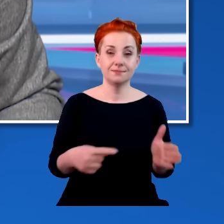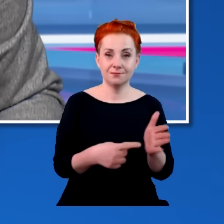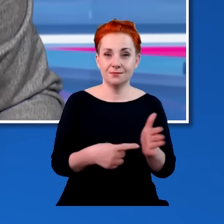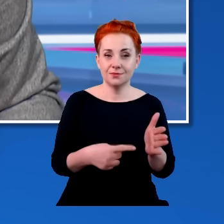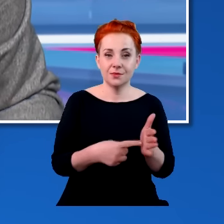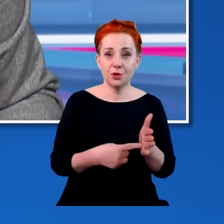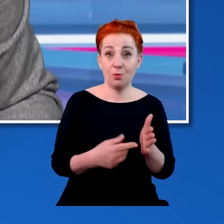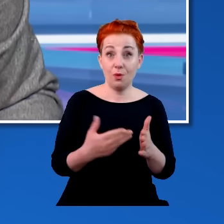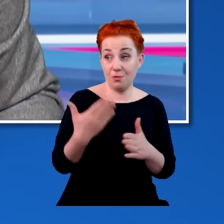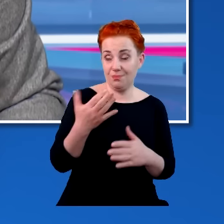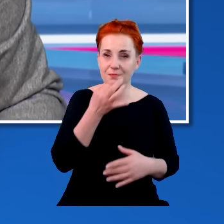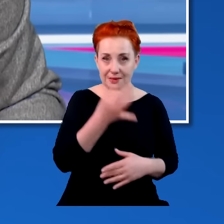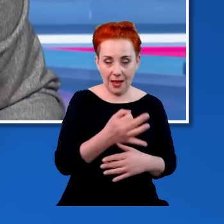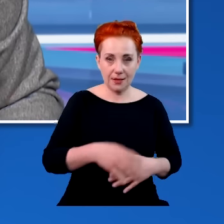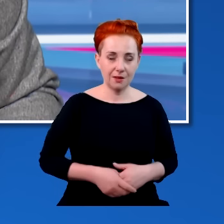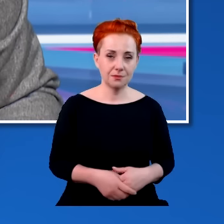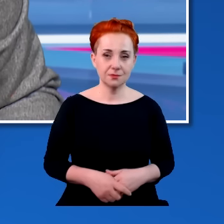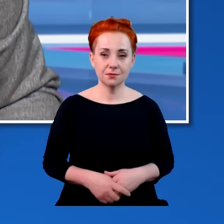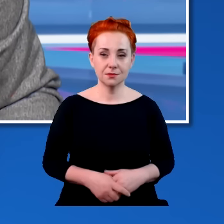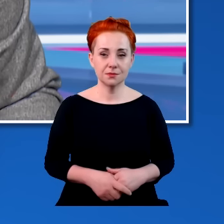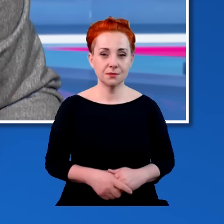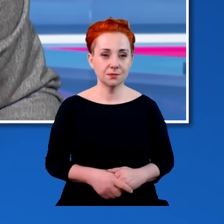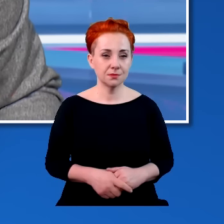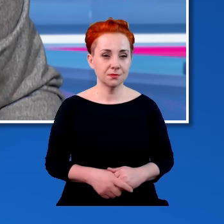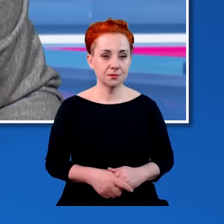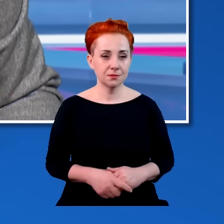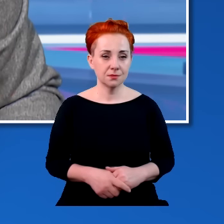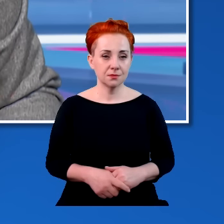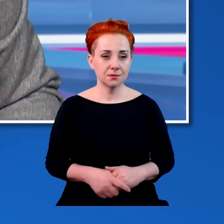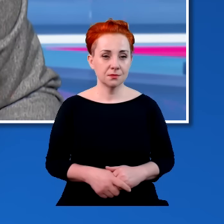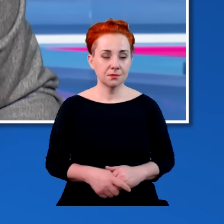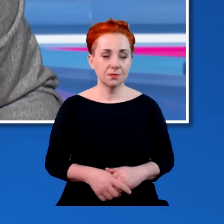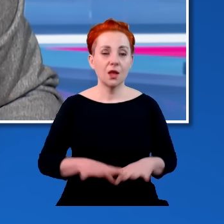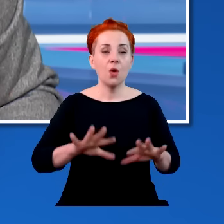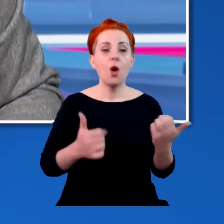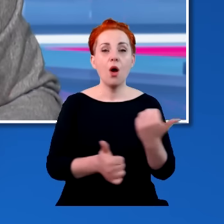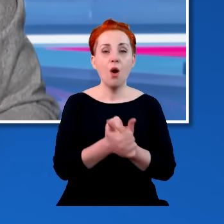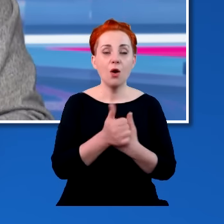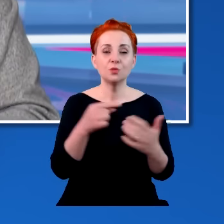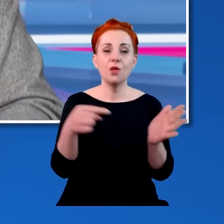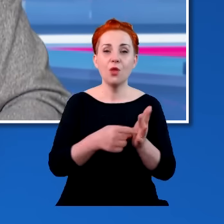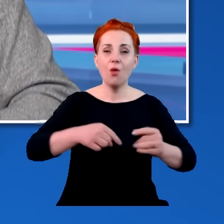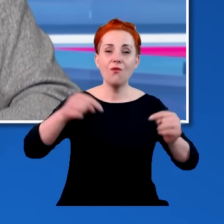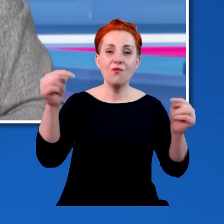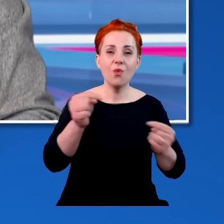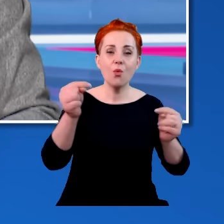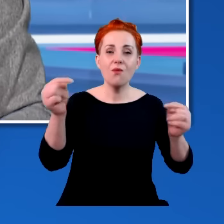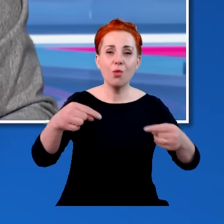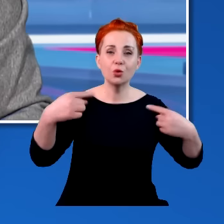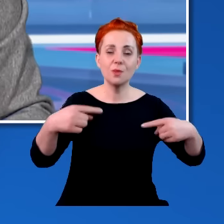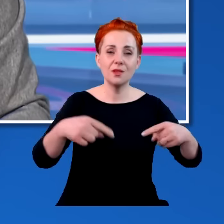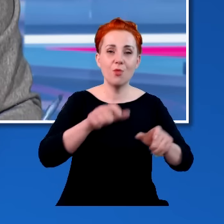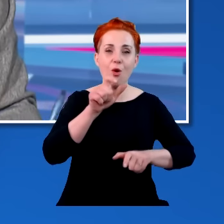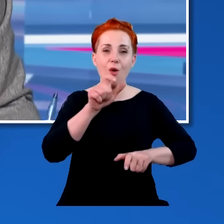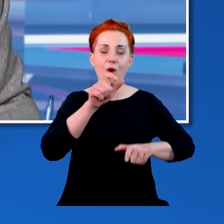przed chwilą zapytała. W każdym razie chodzi o to, żeby rzeczywiście w tym sporze nie mieszać rolników w politykę, bo